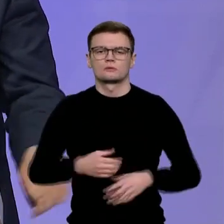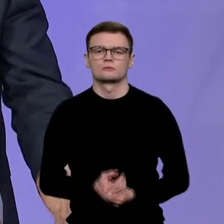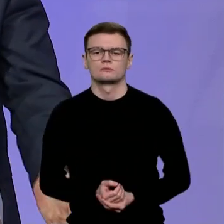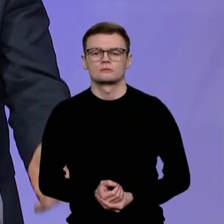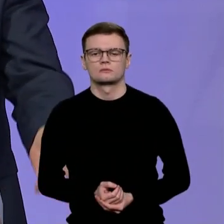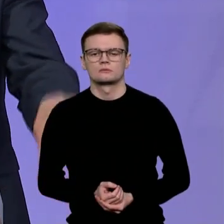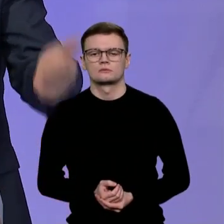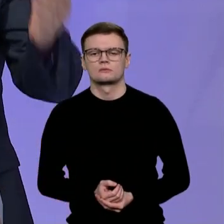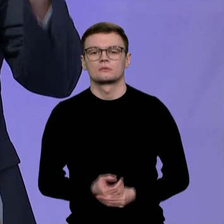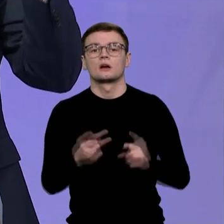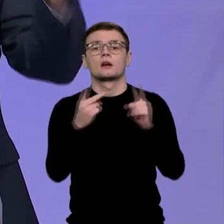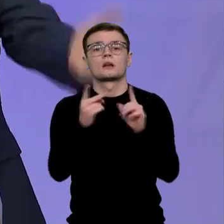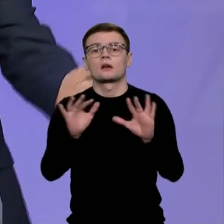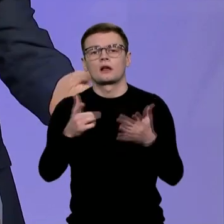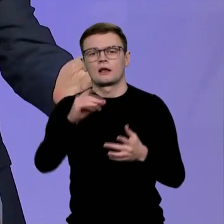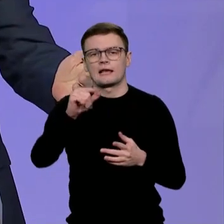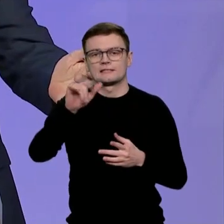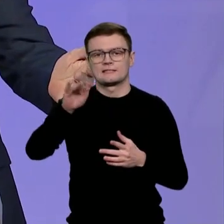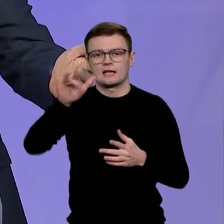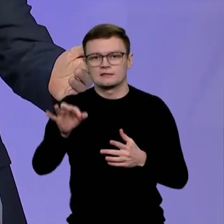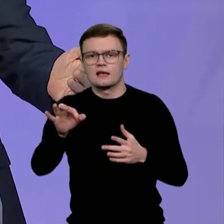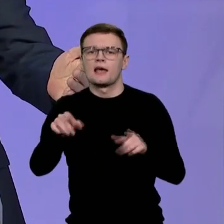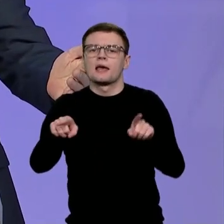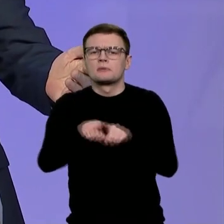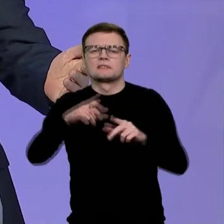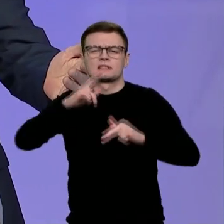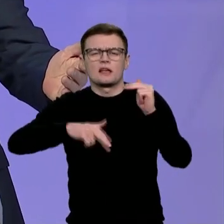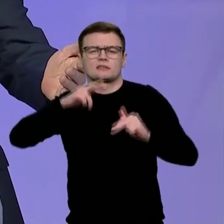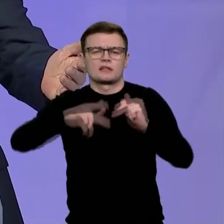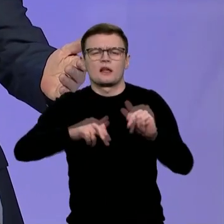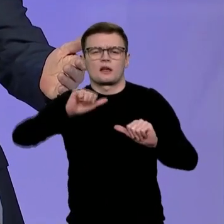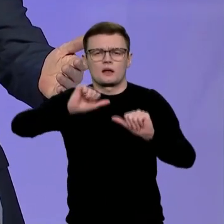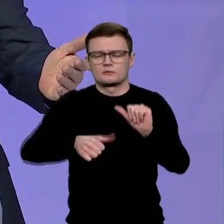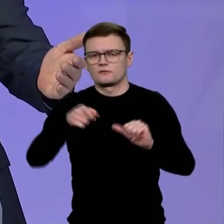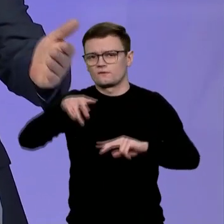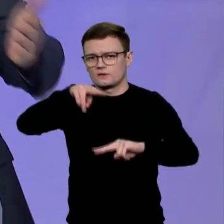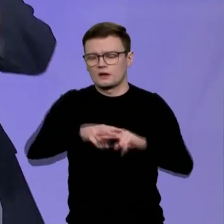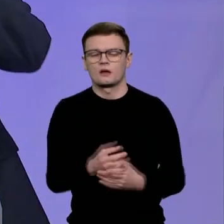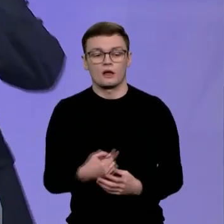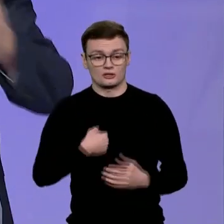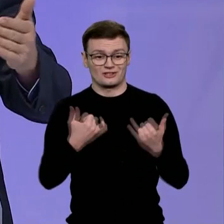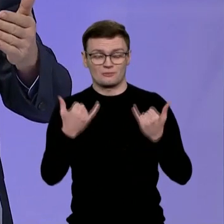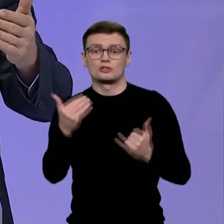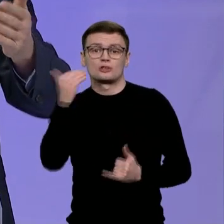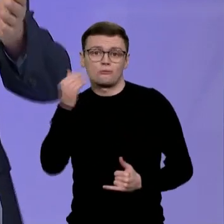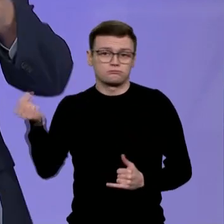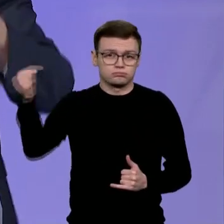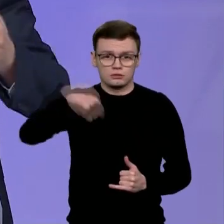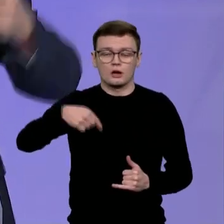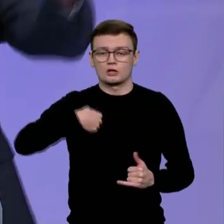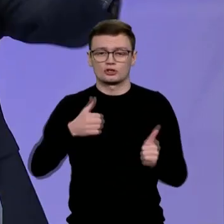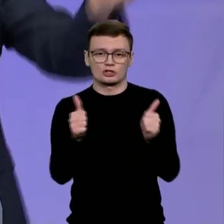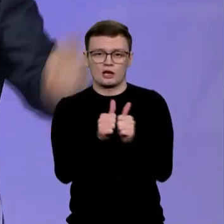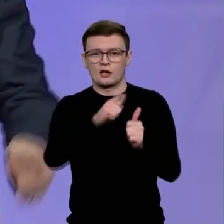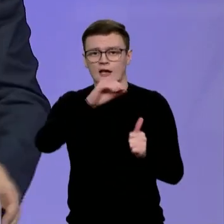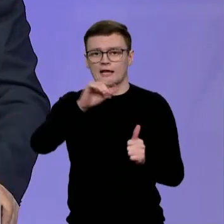ir tas pats lezas, taigi ten statybos ir statybos. Aš asmeniškai dabar, kada parvažiuoju į Šiaulius, visada važiuoju pro lezą, nes taip yra